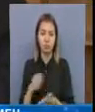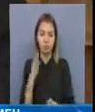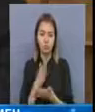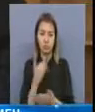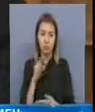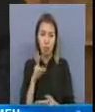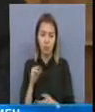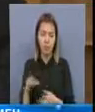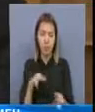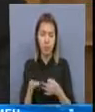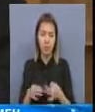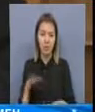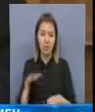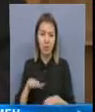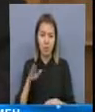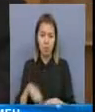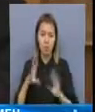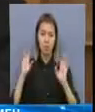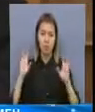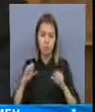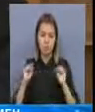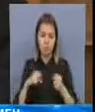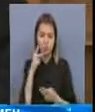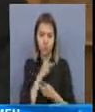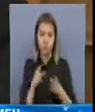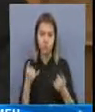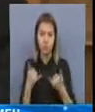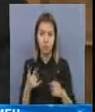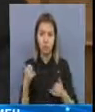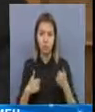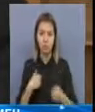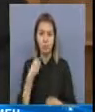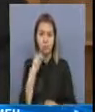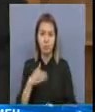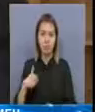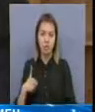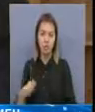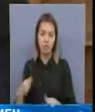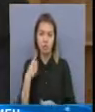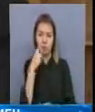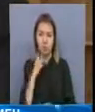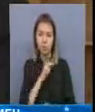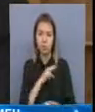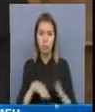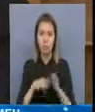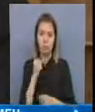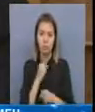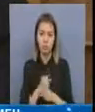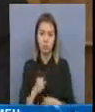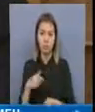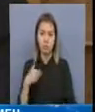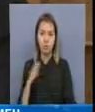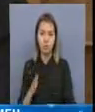Оны дойбы, шахмат, волейбол сайыстар арқылы дәлелдеп жатыр. Бұл сайыс бізге жақсы бір серпіліс, алдағы жұмысымызды сергек орындауға